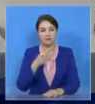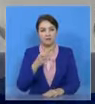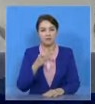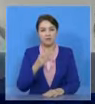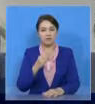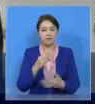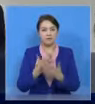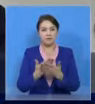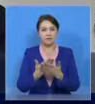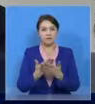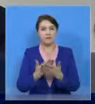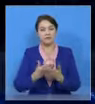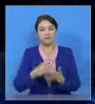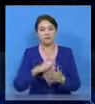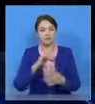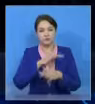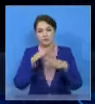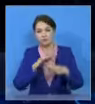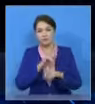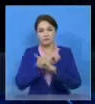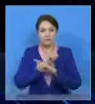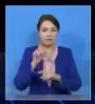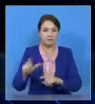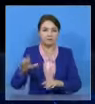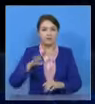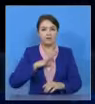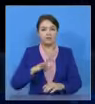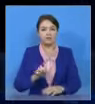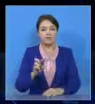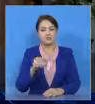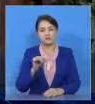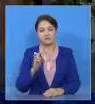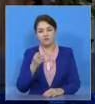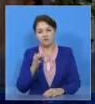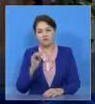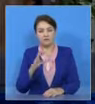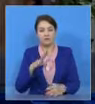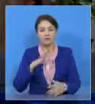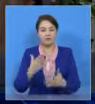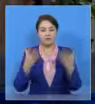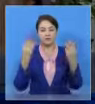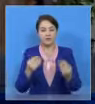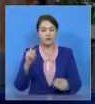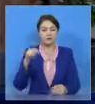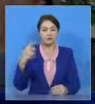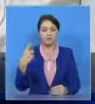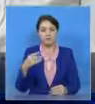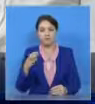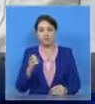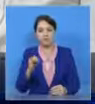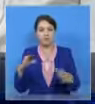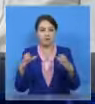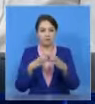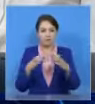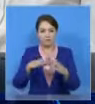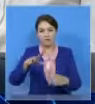келмейтін жаңағы адам шығыны көп болған осы Ржев шайқасы. Бұл күні арамызда 101-ші атқыштар бригадасының